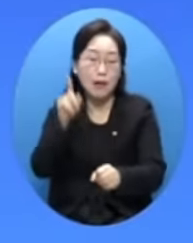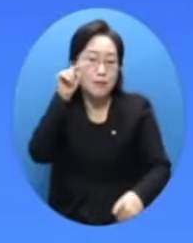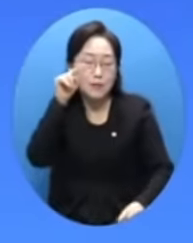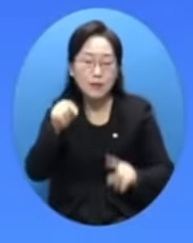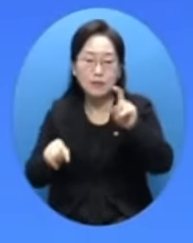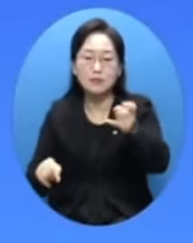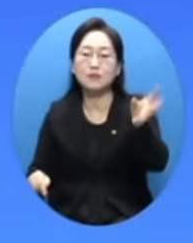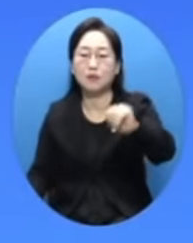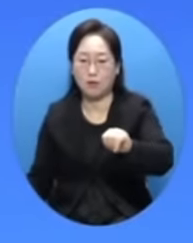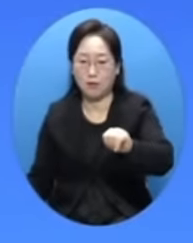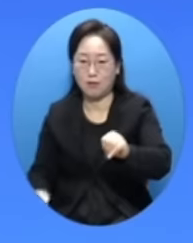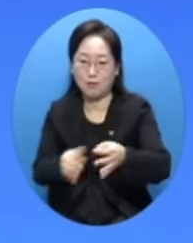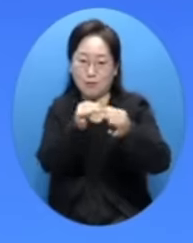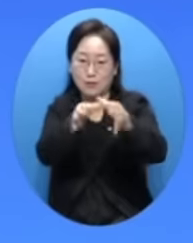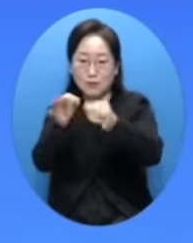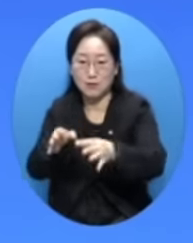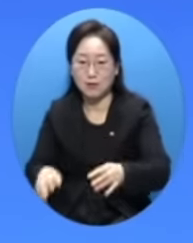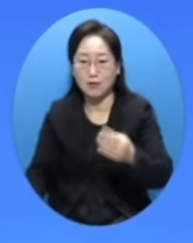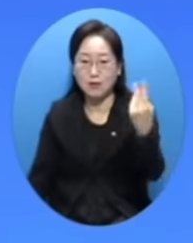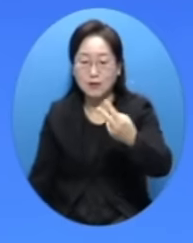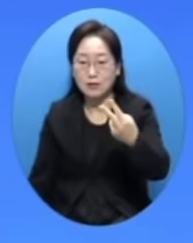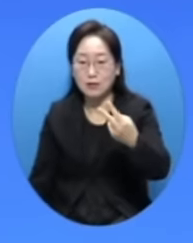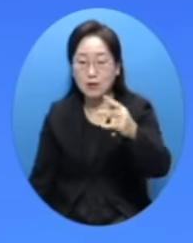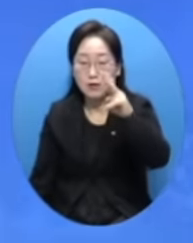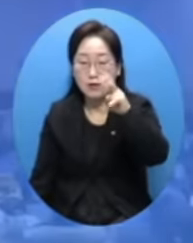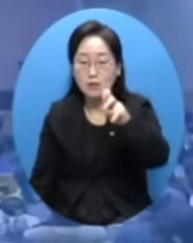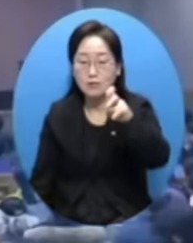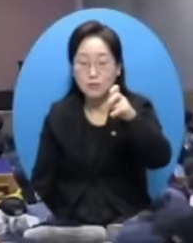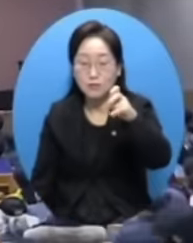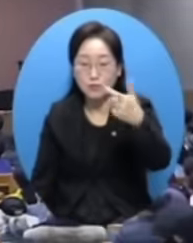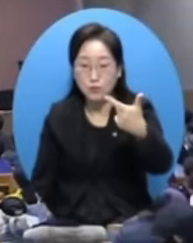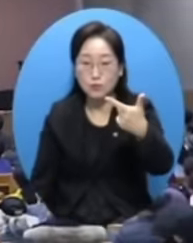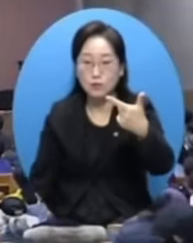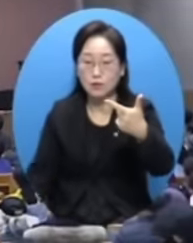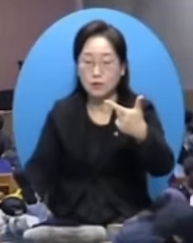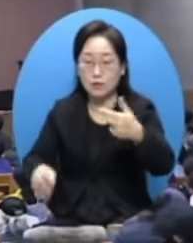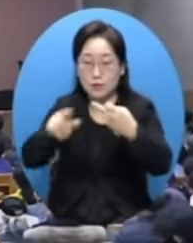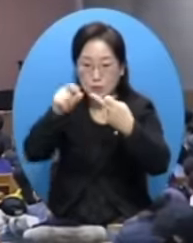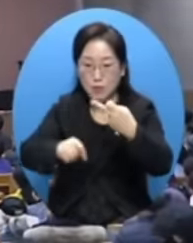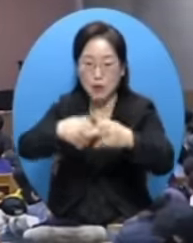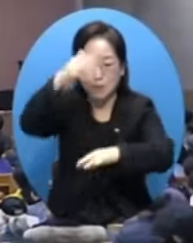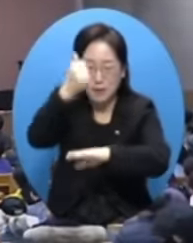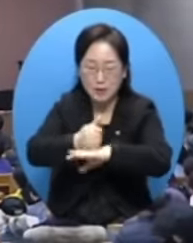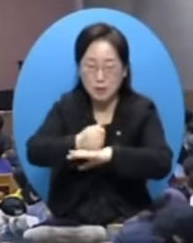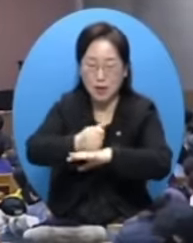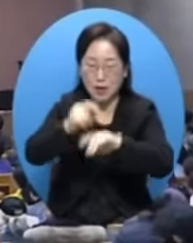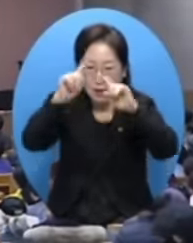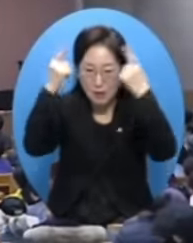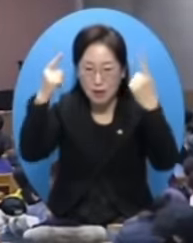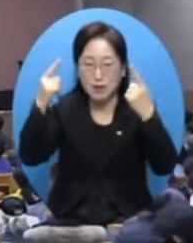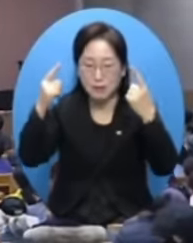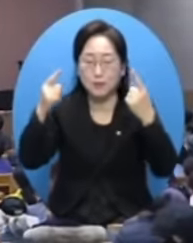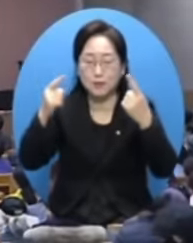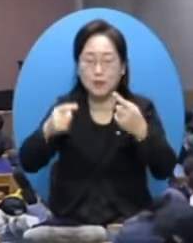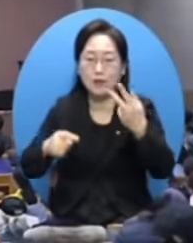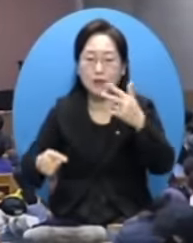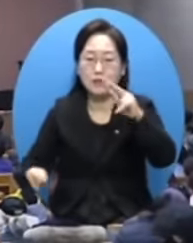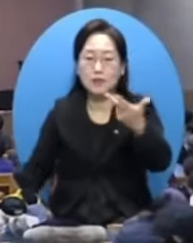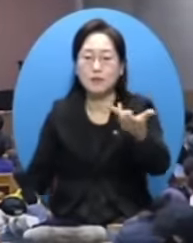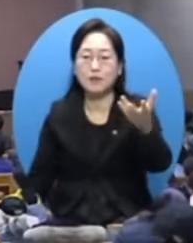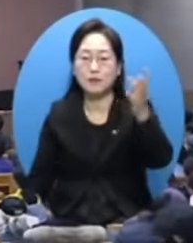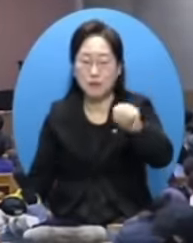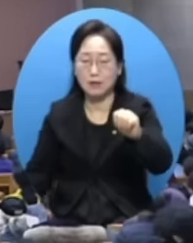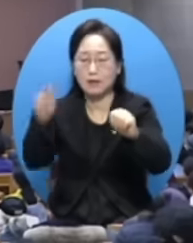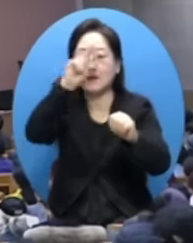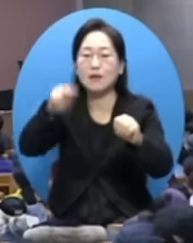기정 26 2016년 12월 마지막으로 코넬 대학에 700만 달을 기부하면서